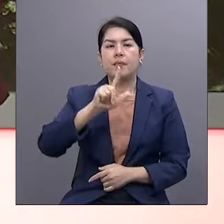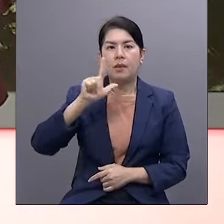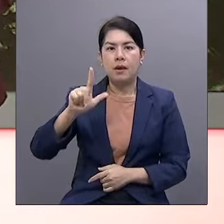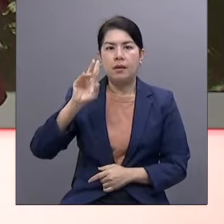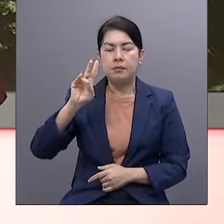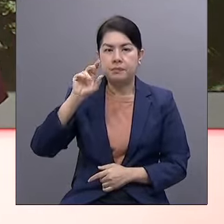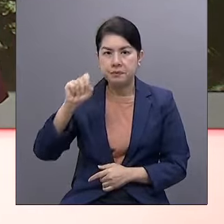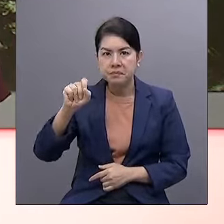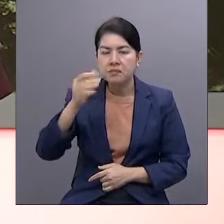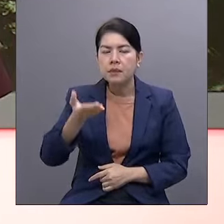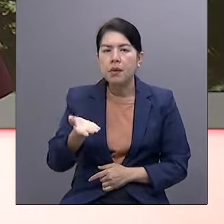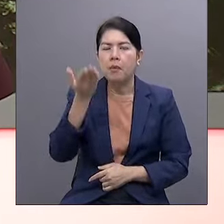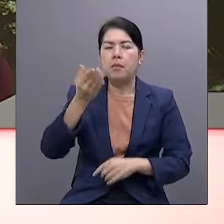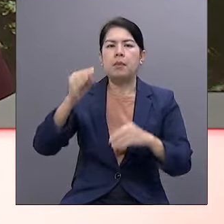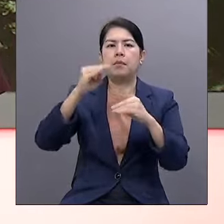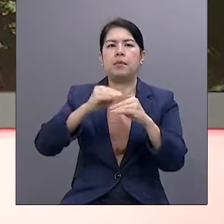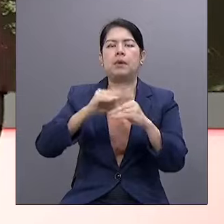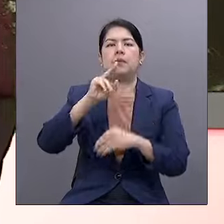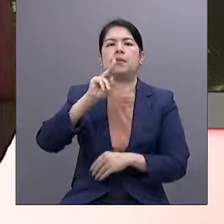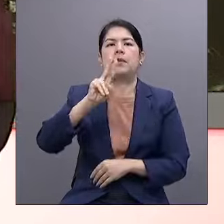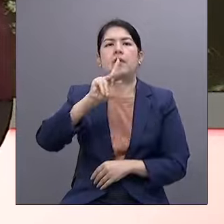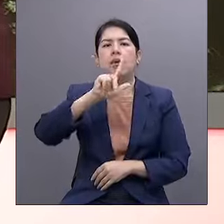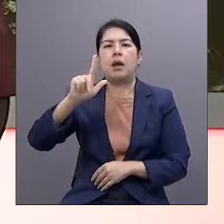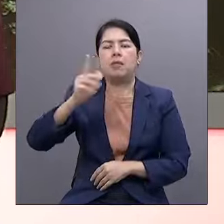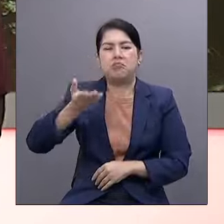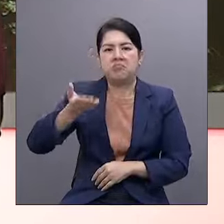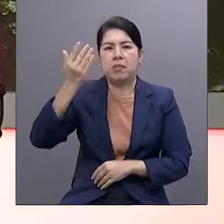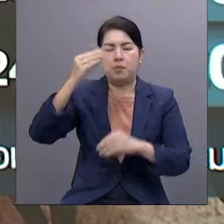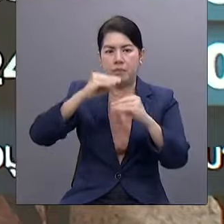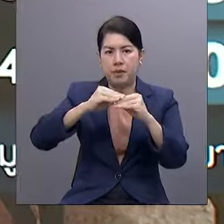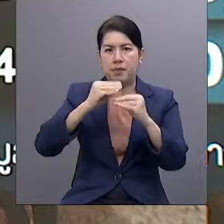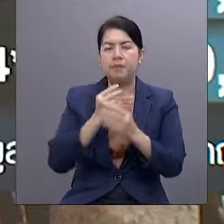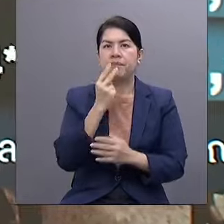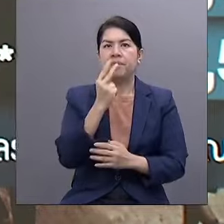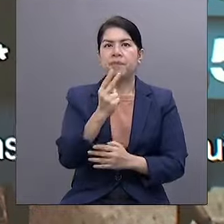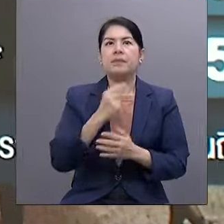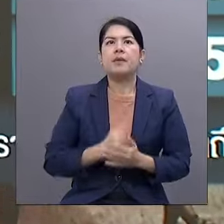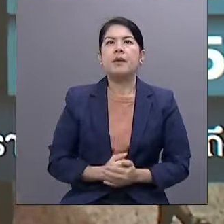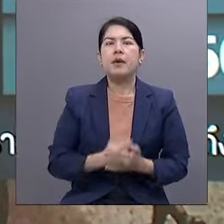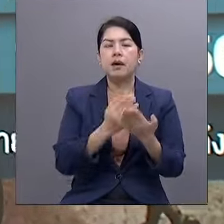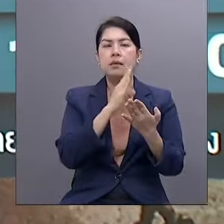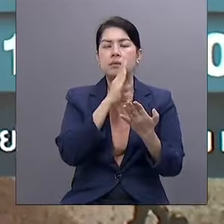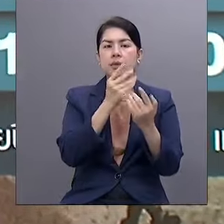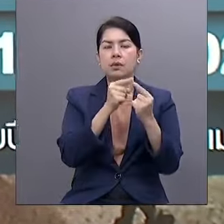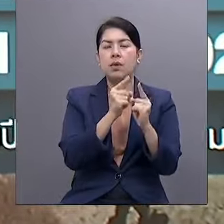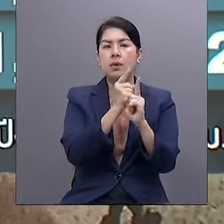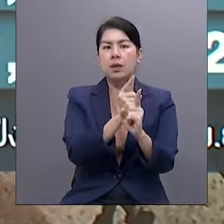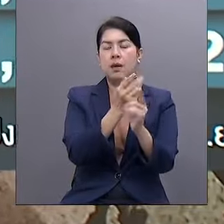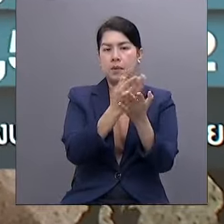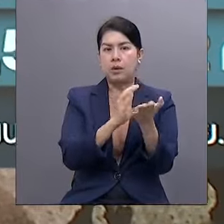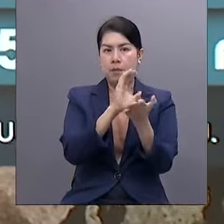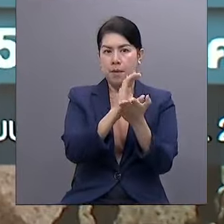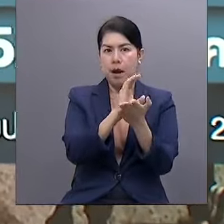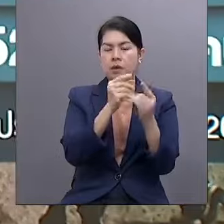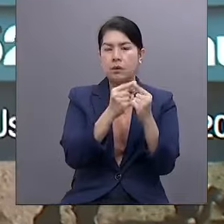เป็นเกือบ 2,500,000 คนเมื่อปีที่แล้วข้อมูลที่เห็นทั้งหมดนี้นะชุดนี้นับตามปีงบประมาณคุณผู้ชมนั่นหมายความ